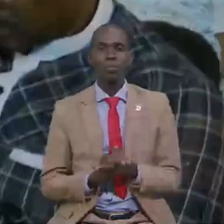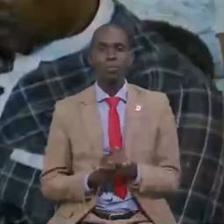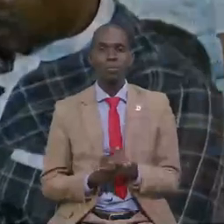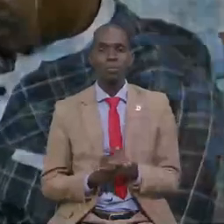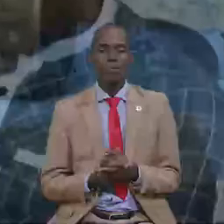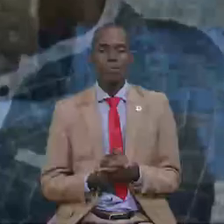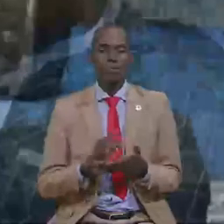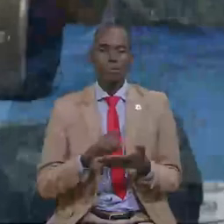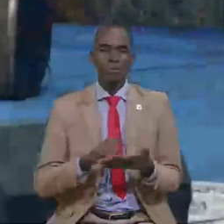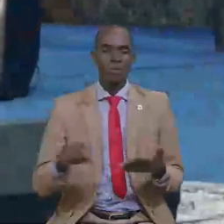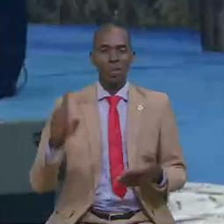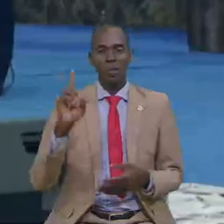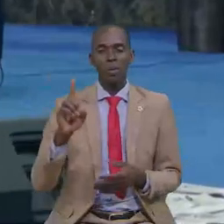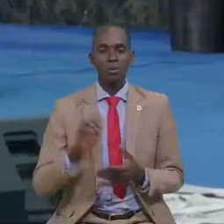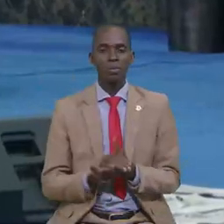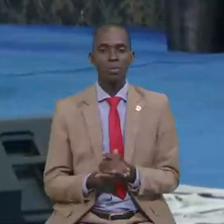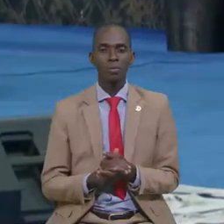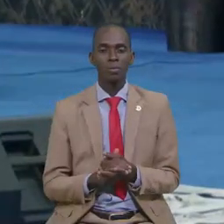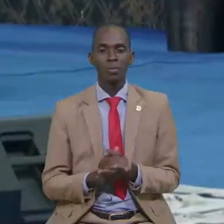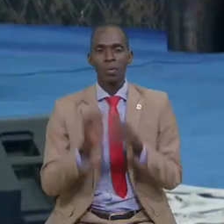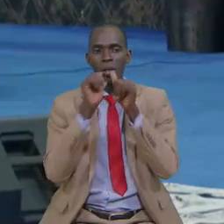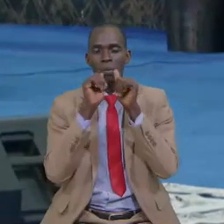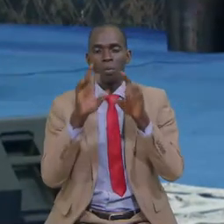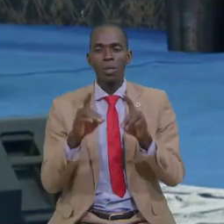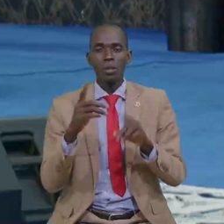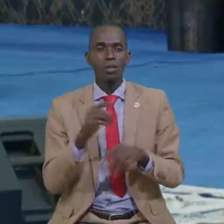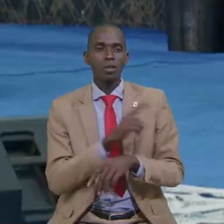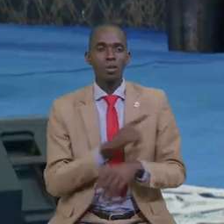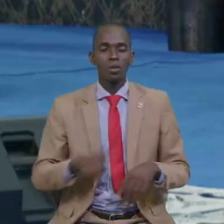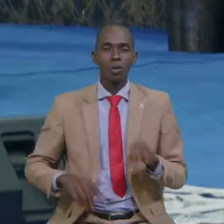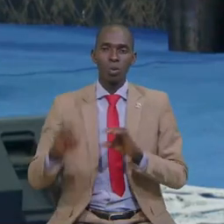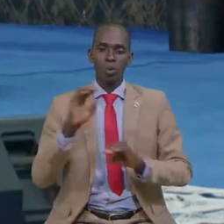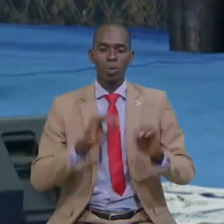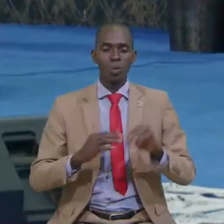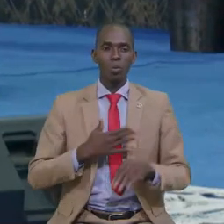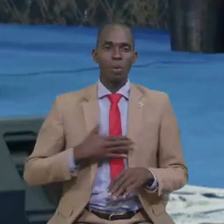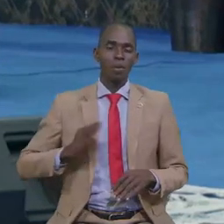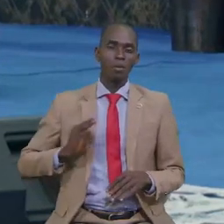Psaume 103. Je lis le verset 1.